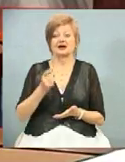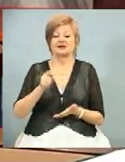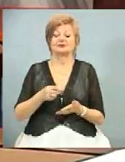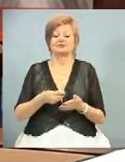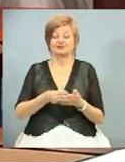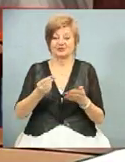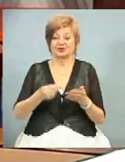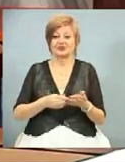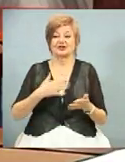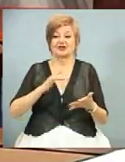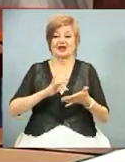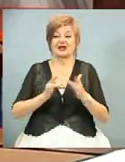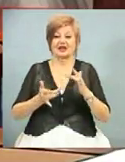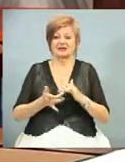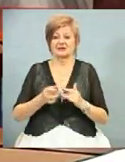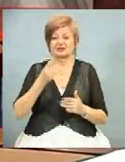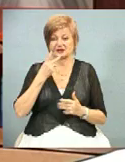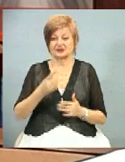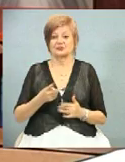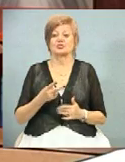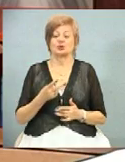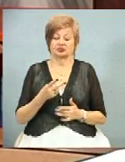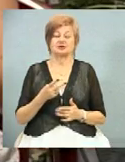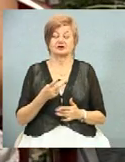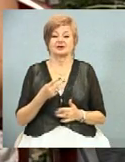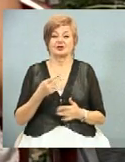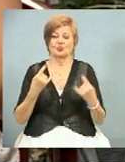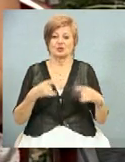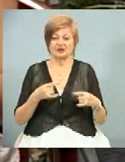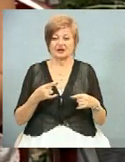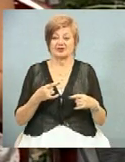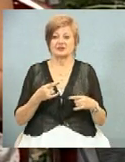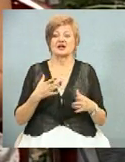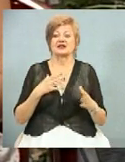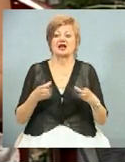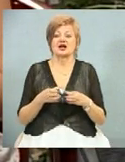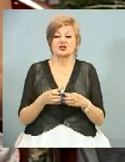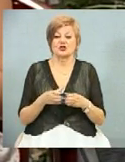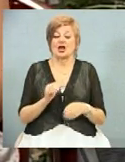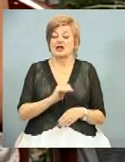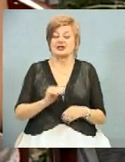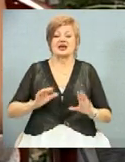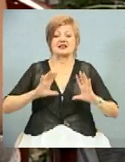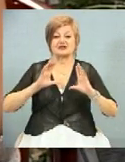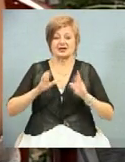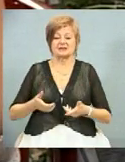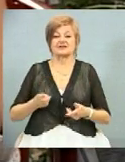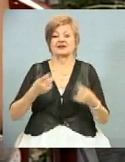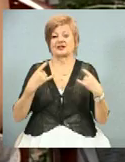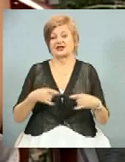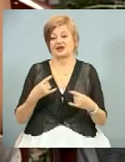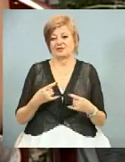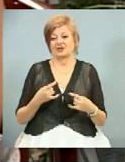Підписуйтесь на наші канали на Ютубі та Фейсбуці. Нагадую, назва нашої групи – «Дитячий світ» на Суспільному